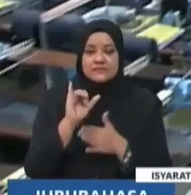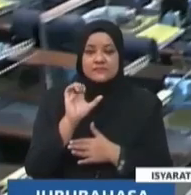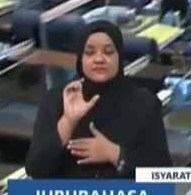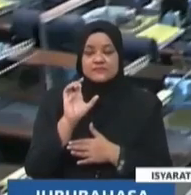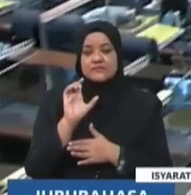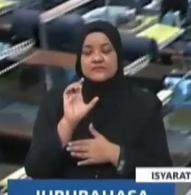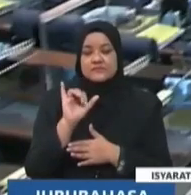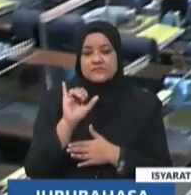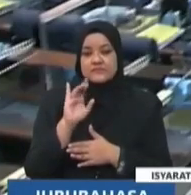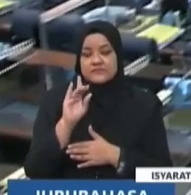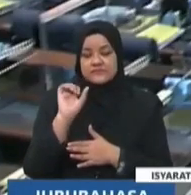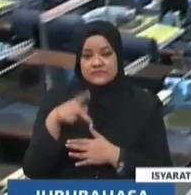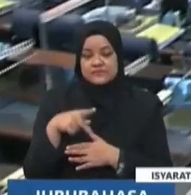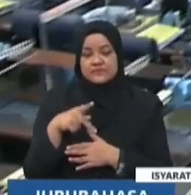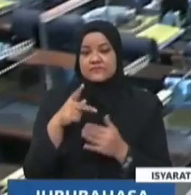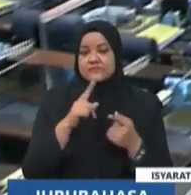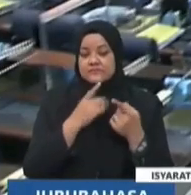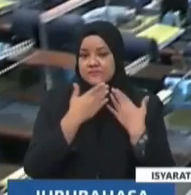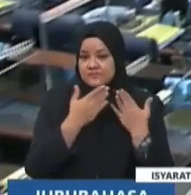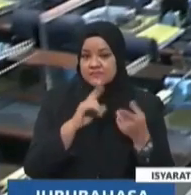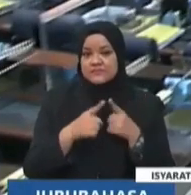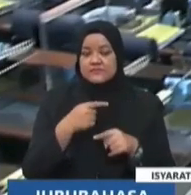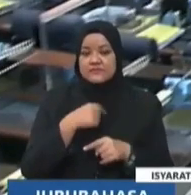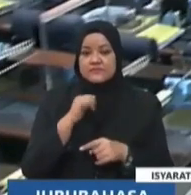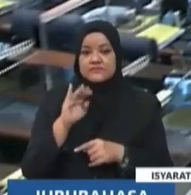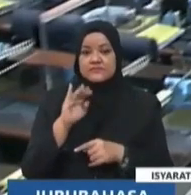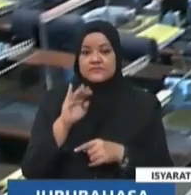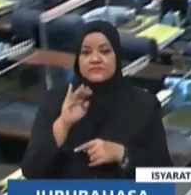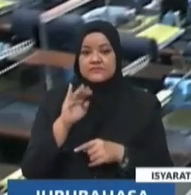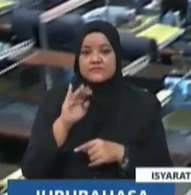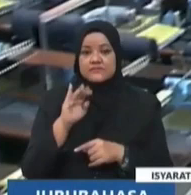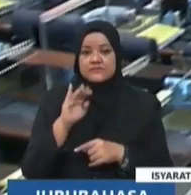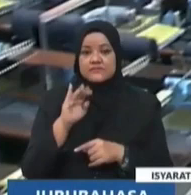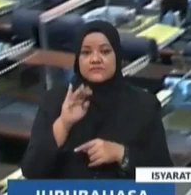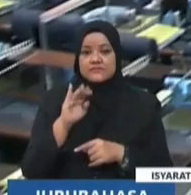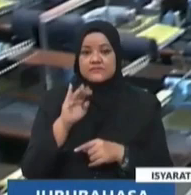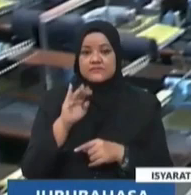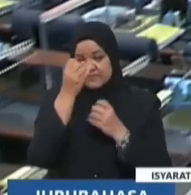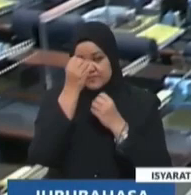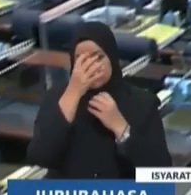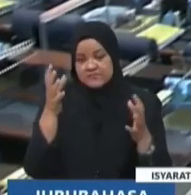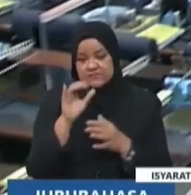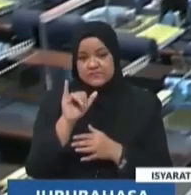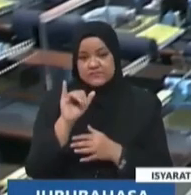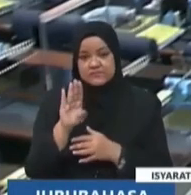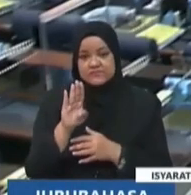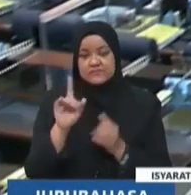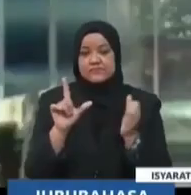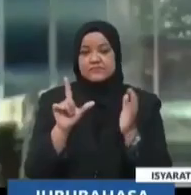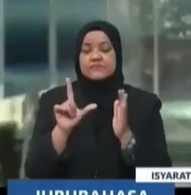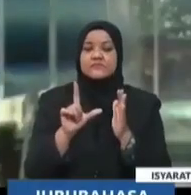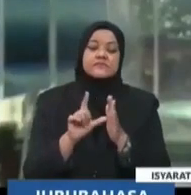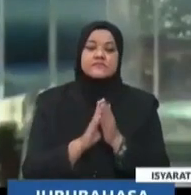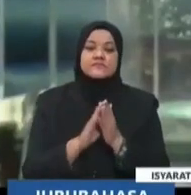yang mematikan sih yang dipertua juga sih sahabat saya yang mengepung untuk minuman yang bromat